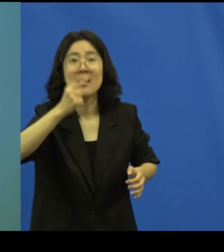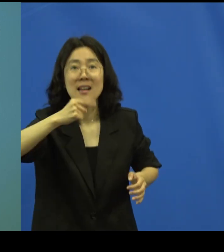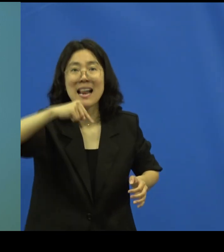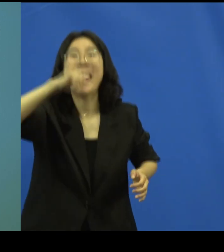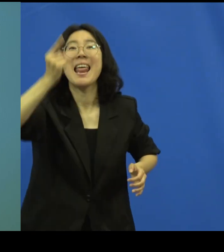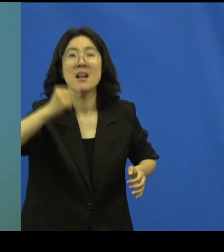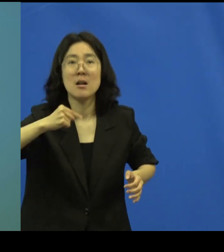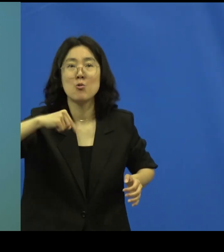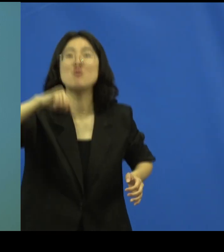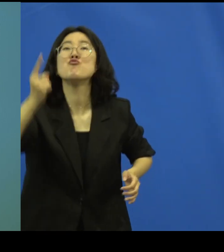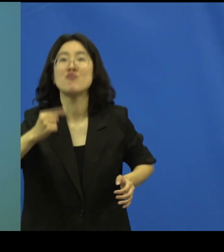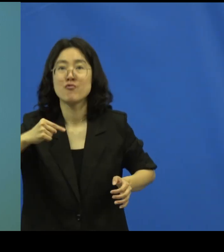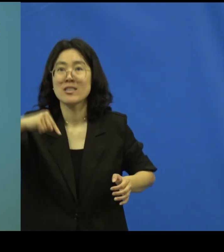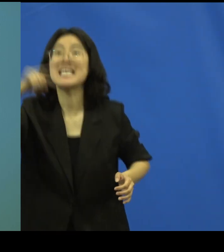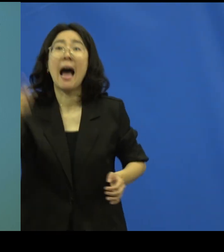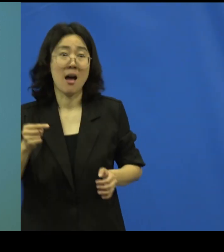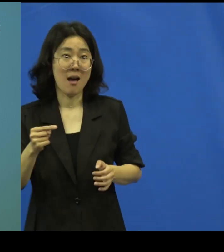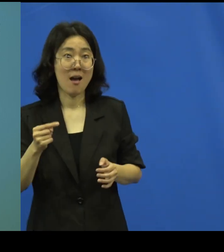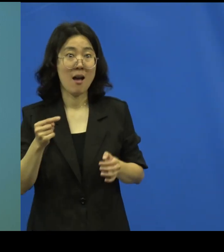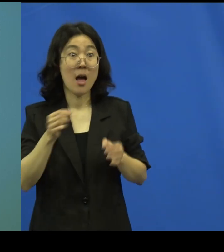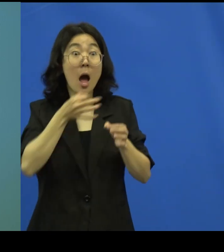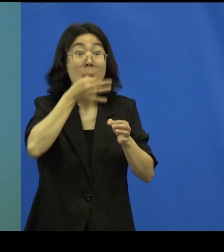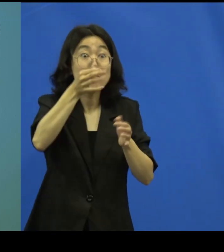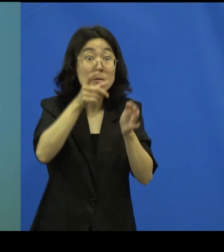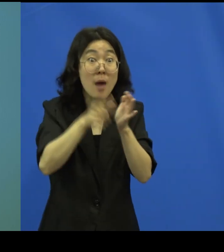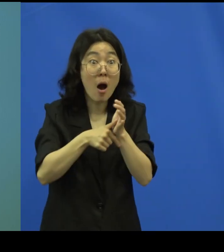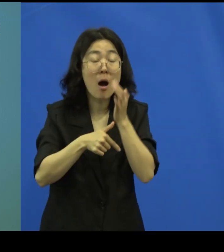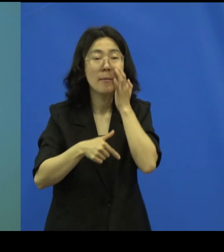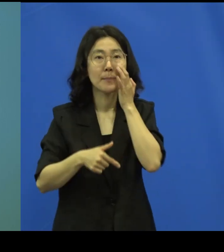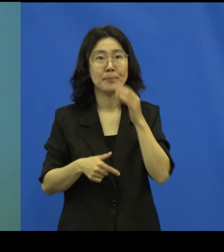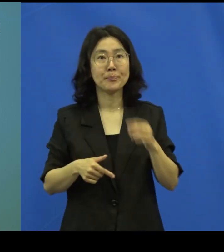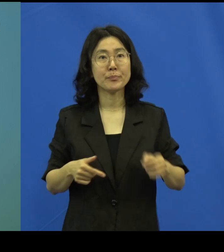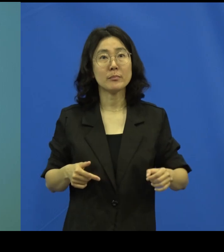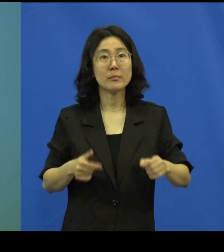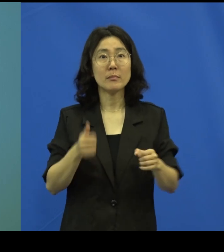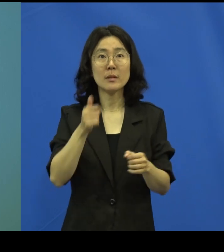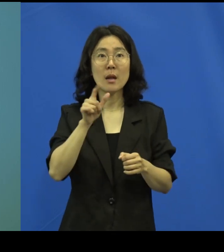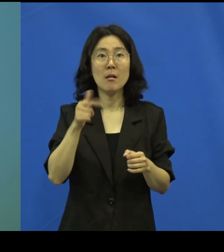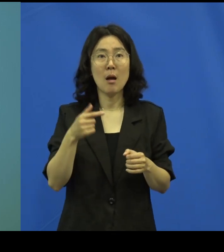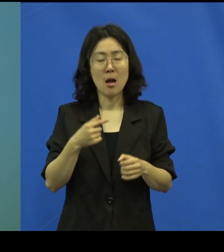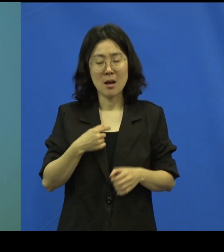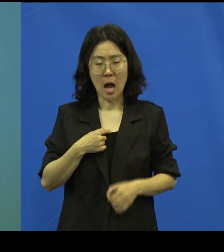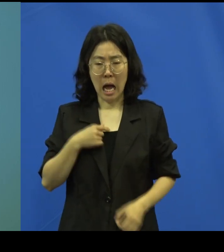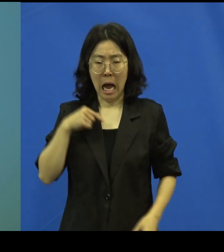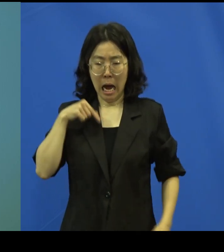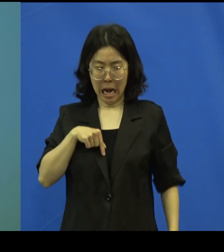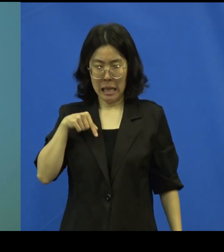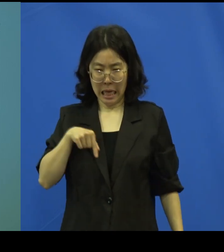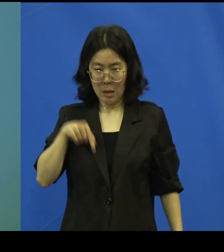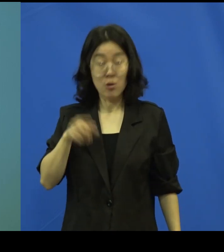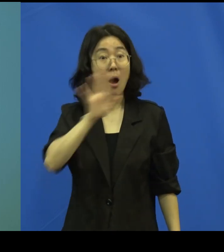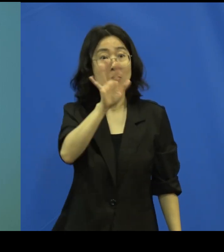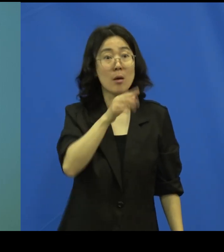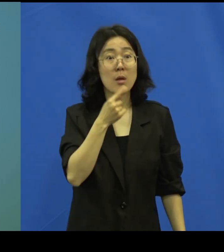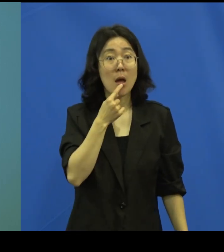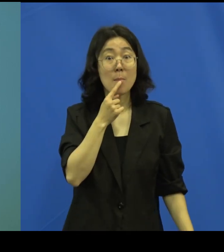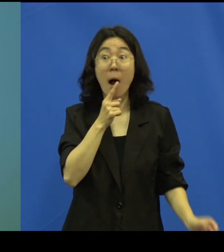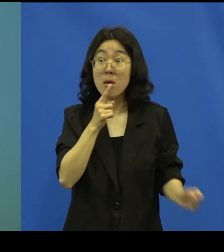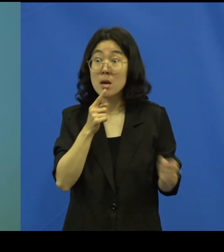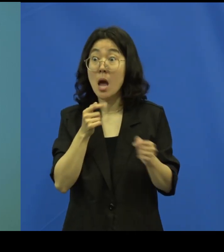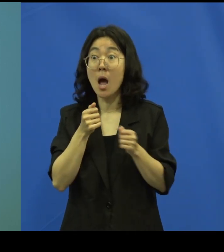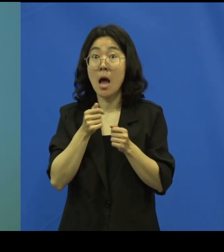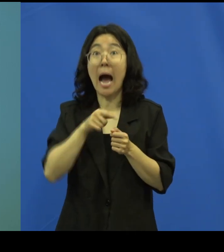있고 즐거움이 있고 행복이 있는 거예요. 그래서 여러분들이 할렐루야를 해보세요. 할렐루야 하는데 우울하게 할렐루야 이렇게 안 되게